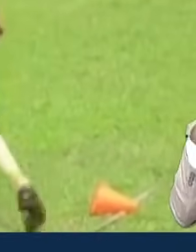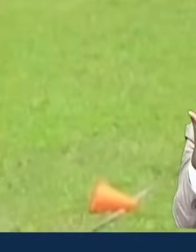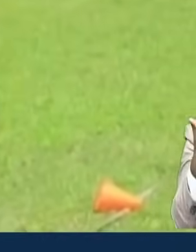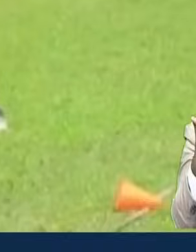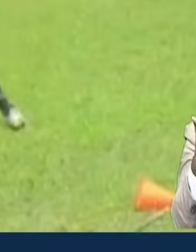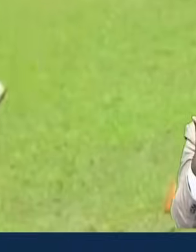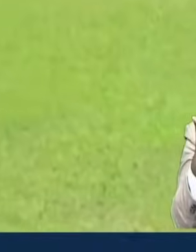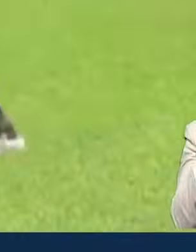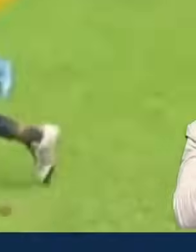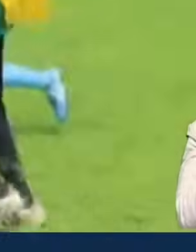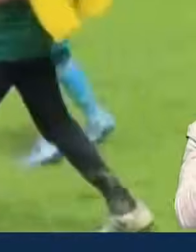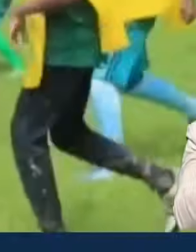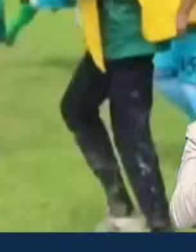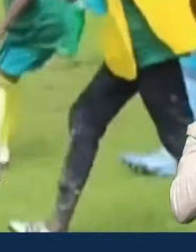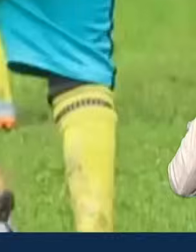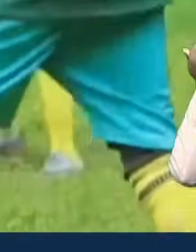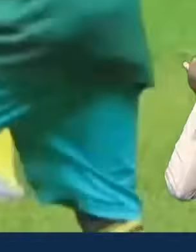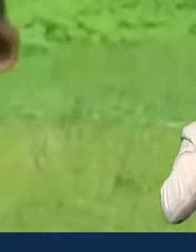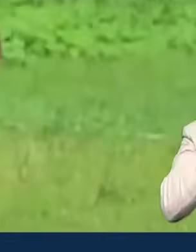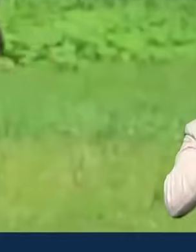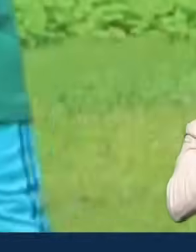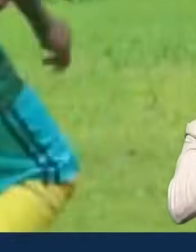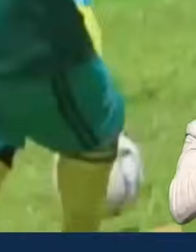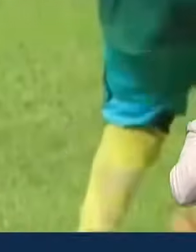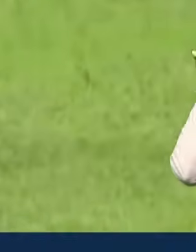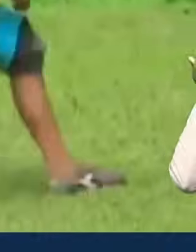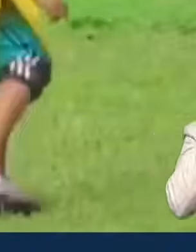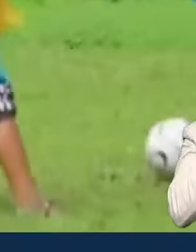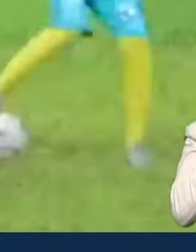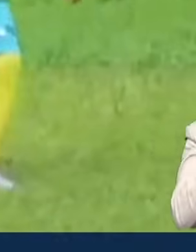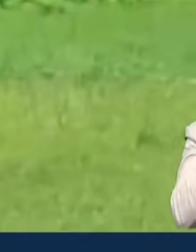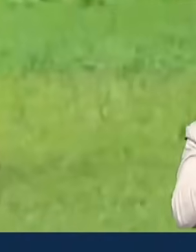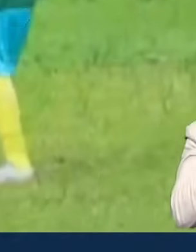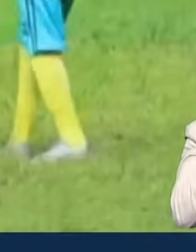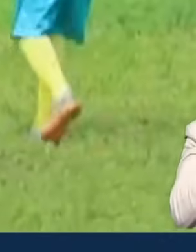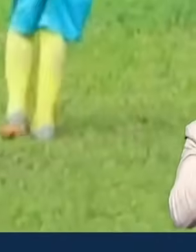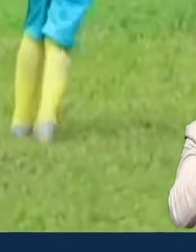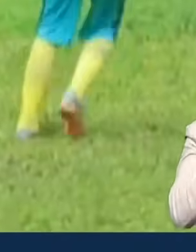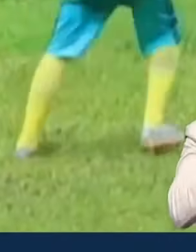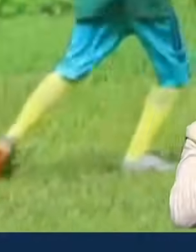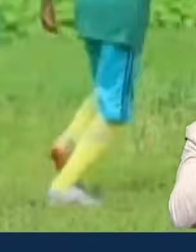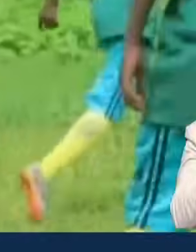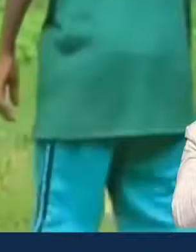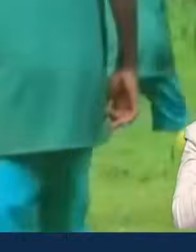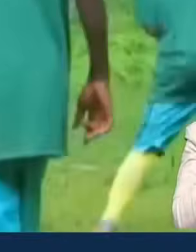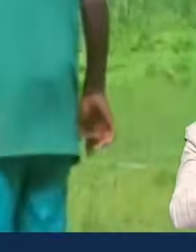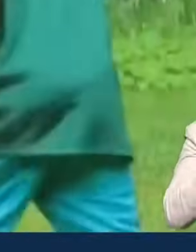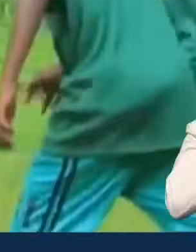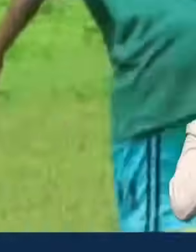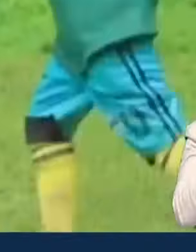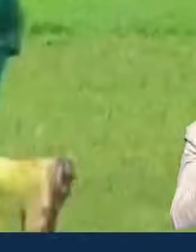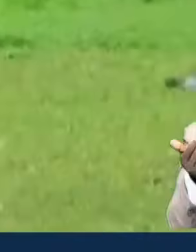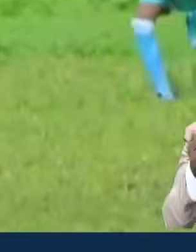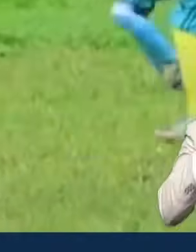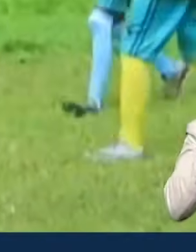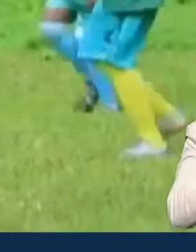banaguriye ababyeyi mituelle zigera kuri mituelle de santé zigera kuri 80 mujye kandi mubasuwe ndetse abo bana bakina